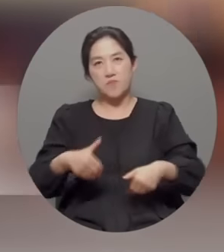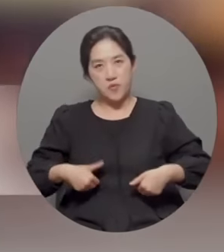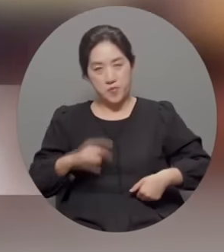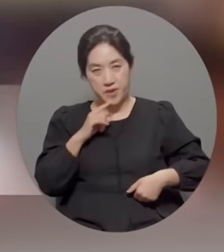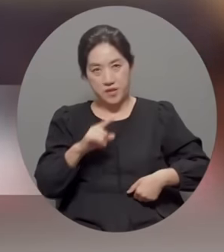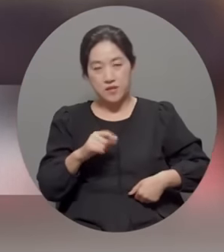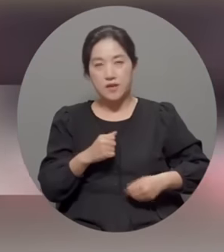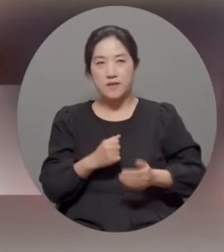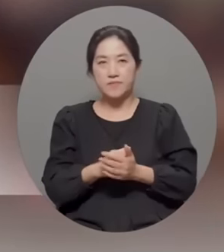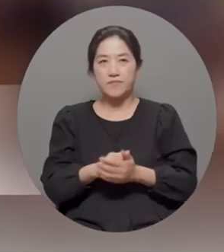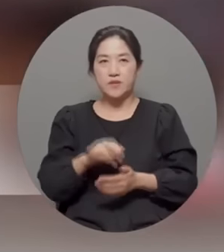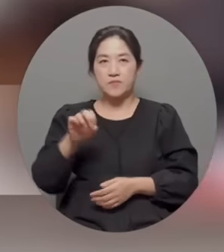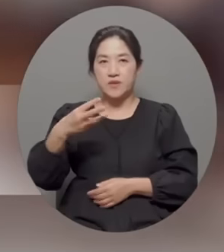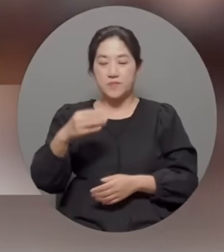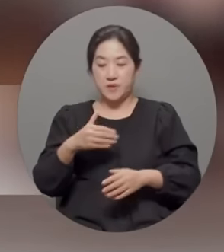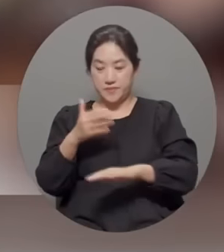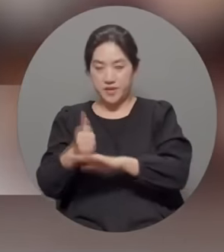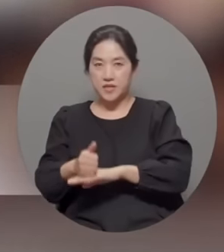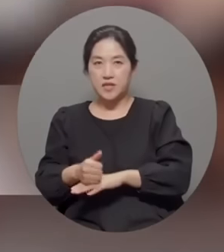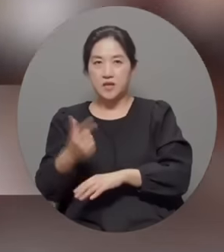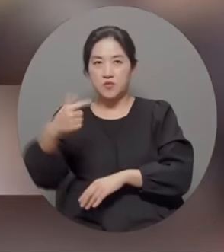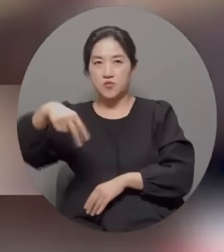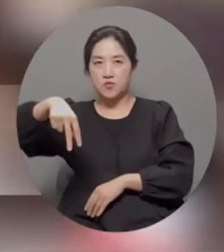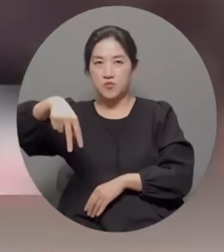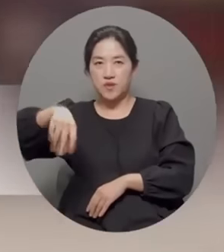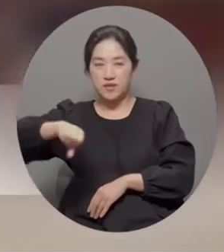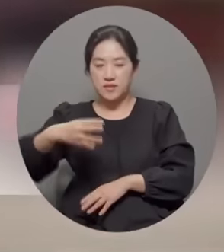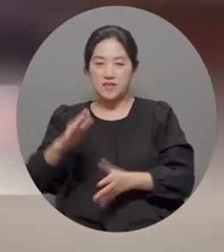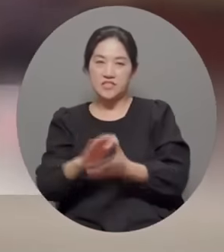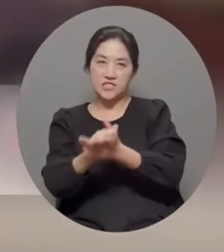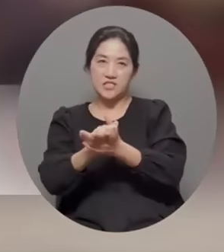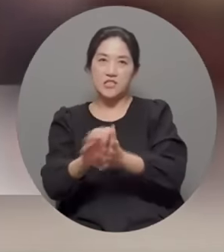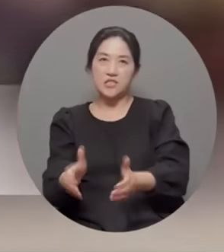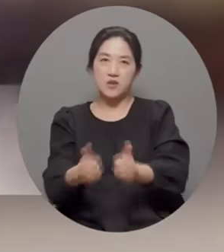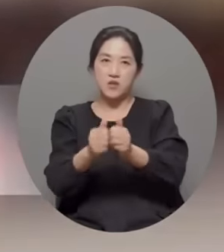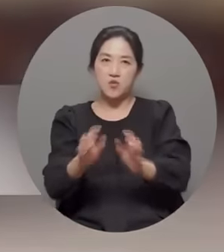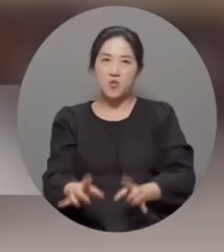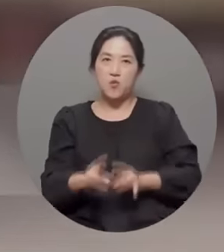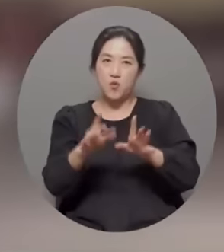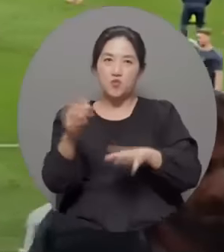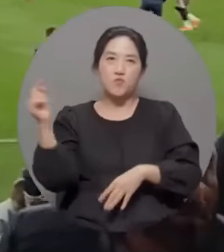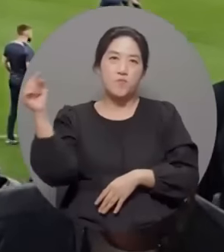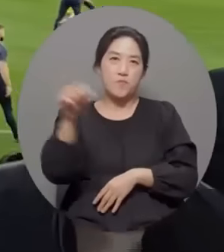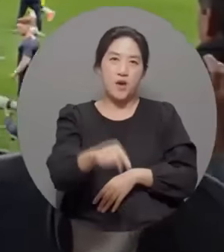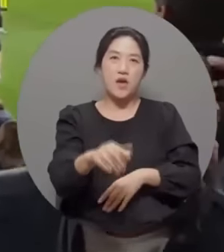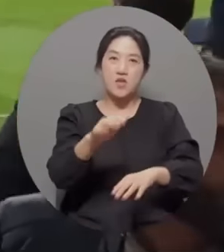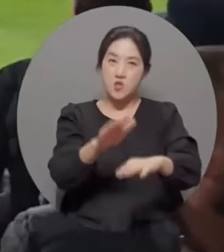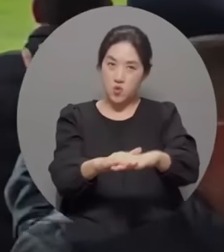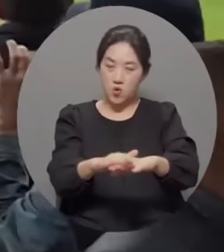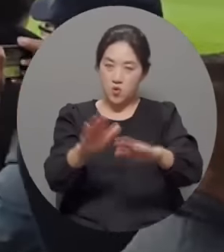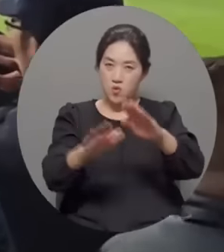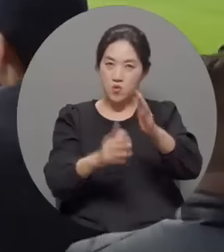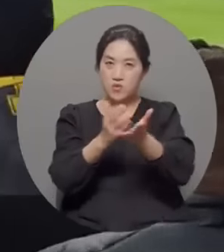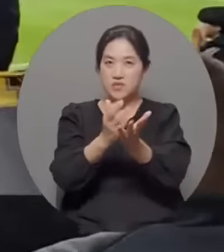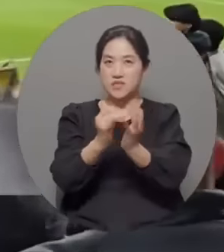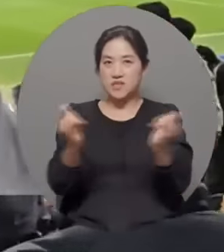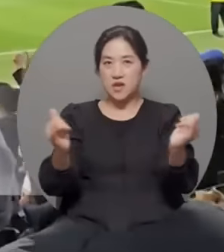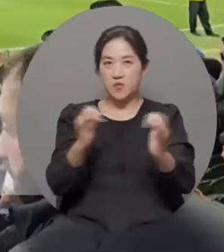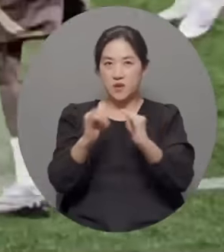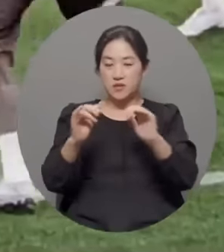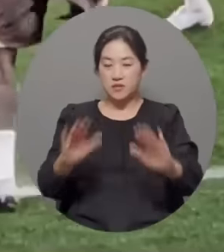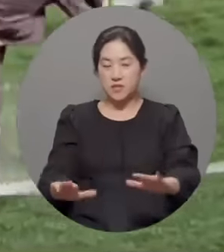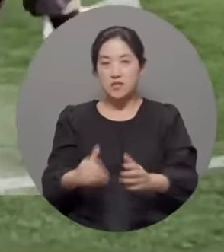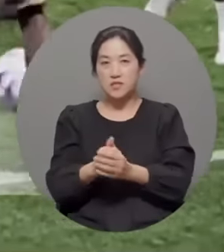프리미어리그 최종전을 마치고 뉴캐슬과의 친선 경기를 위해 곧바로 호주로 이동한 손흥민. 공식 기자회견에서 현지